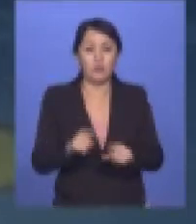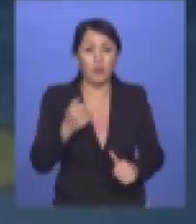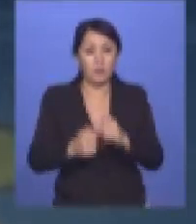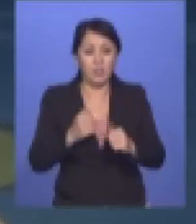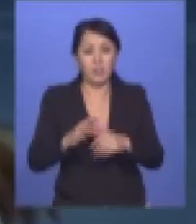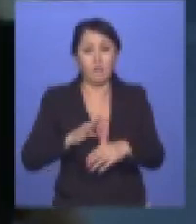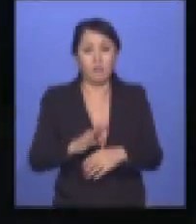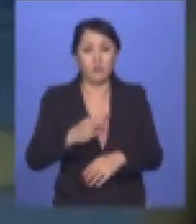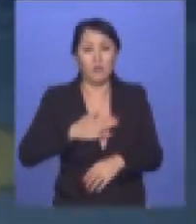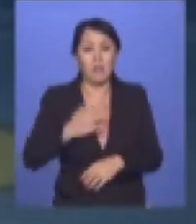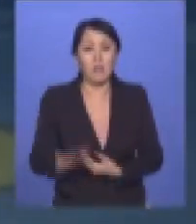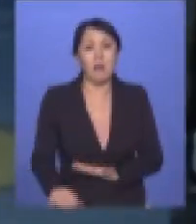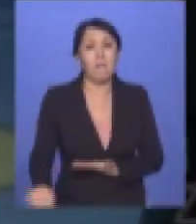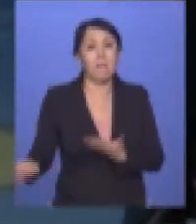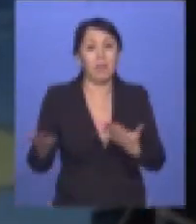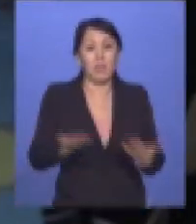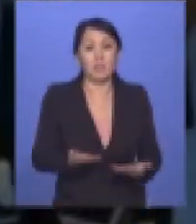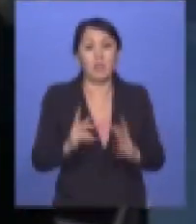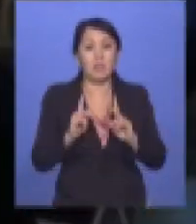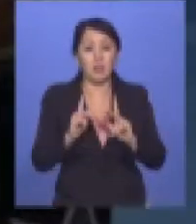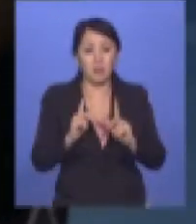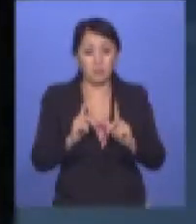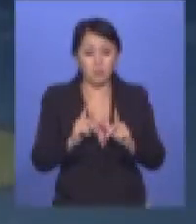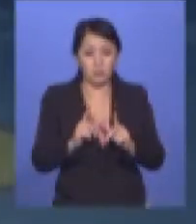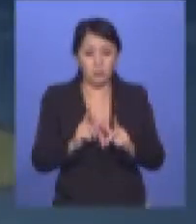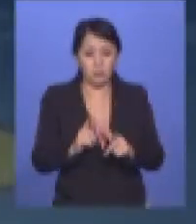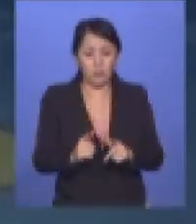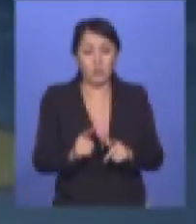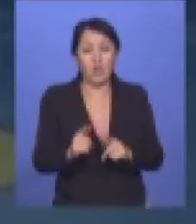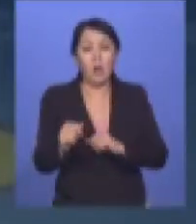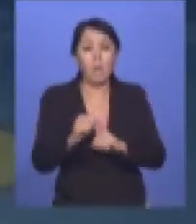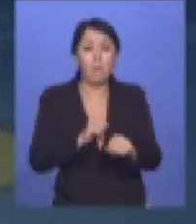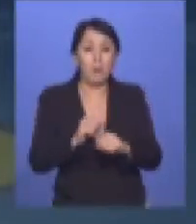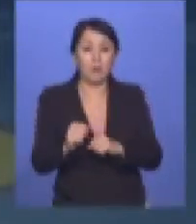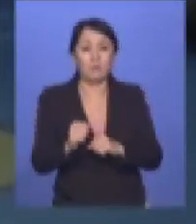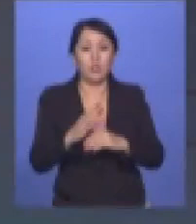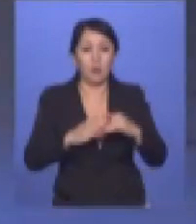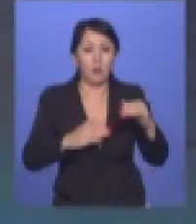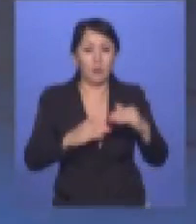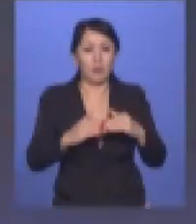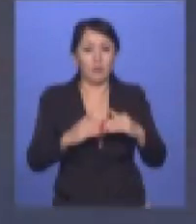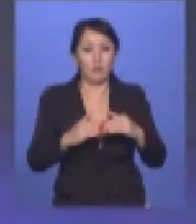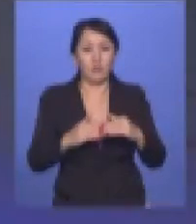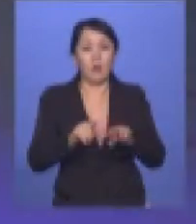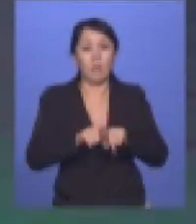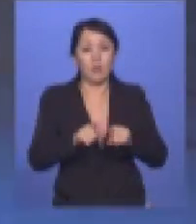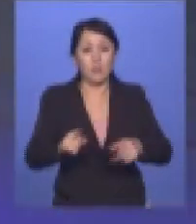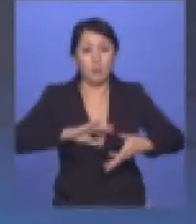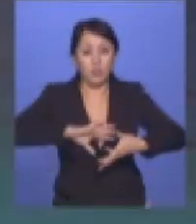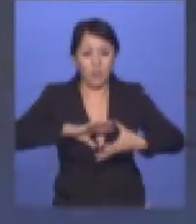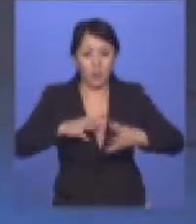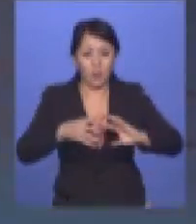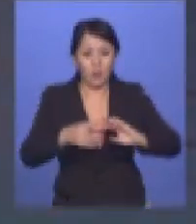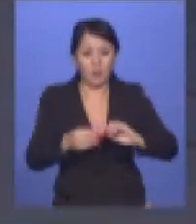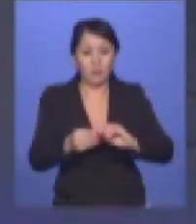Мен шақырған кезде әрине келістім. Өзімді бір қолғап сәткемді алып келдімді. Қайырымдылық іс-шарасының қорытындысы